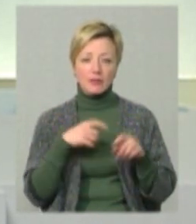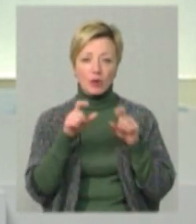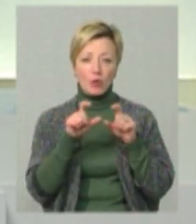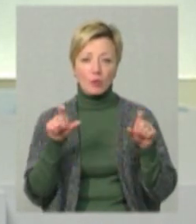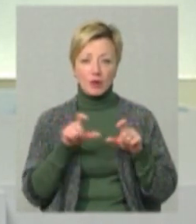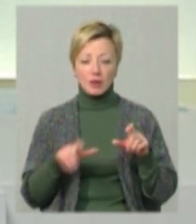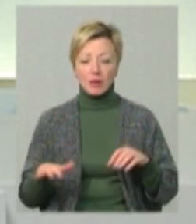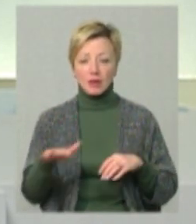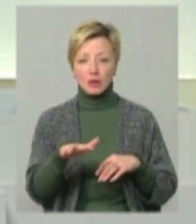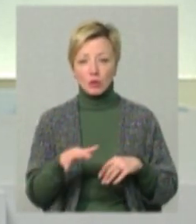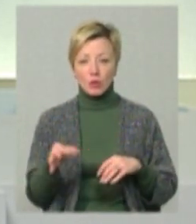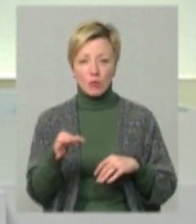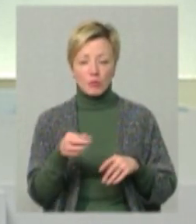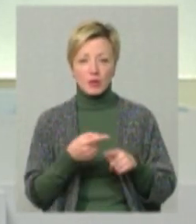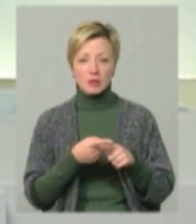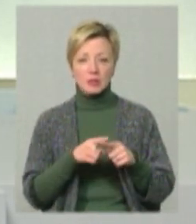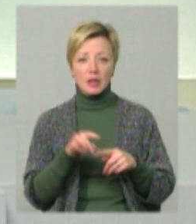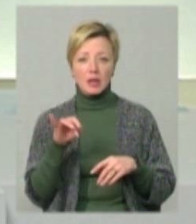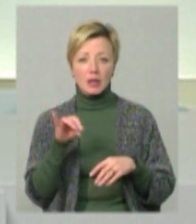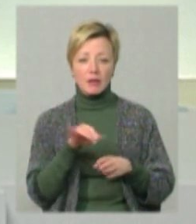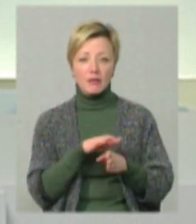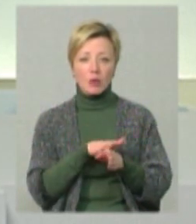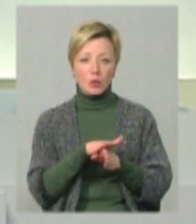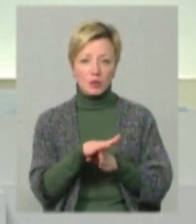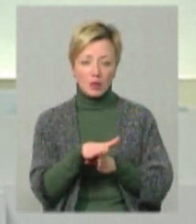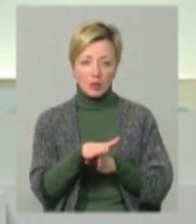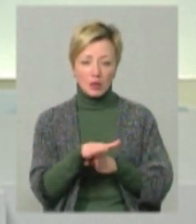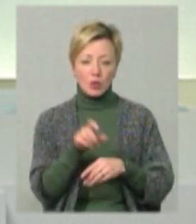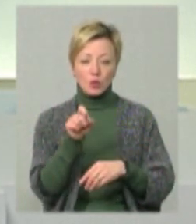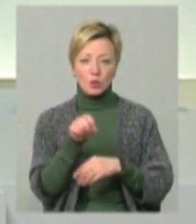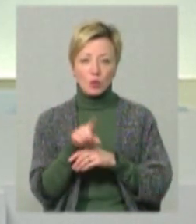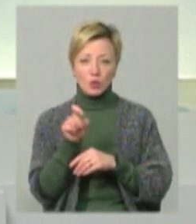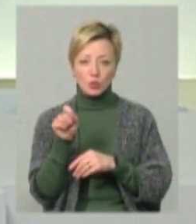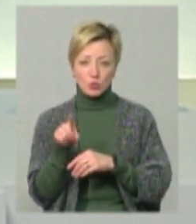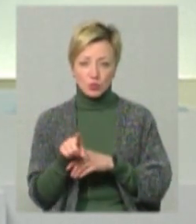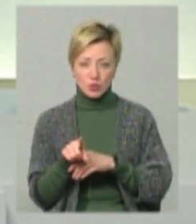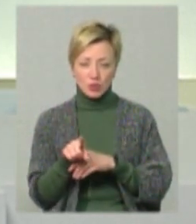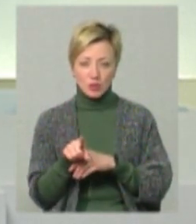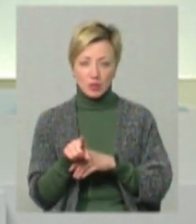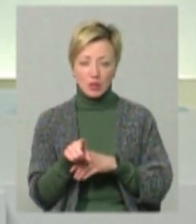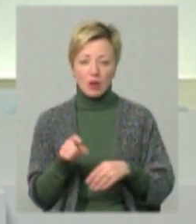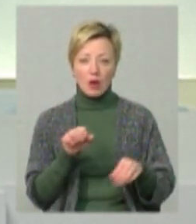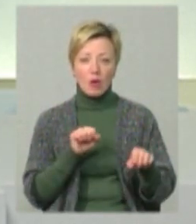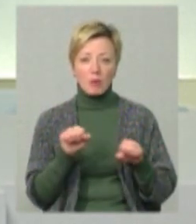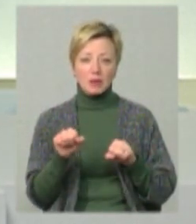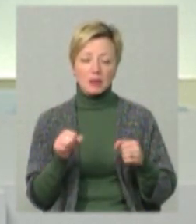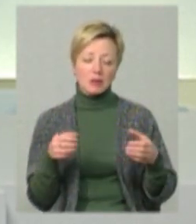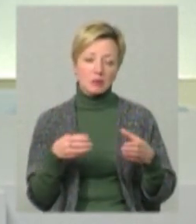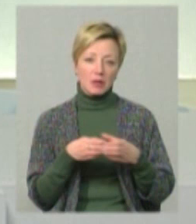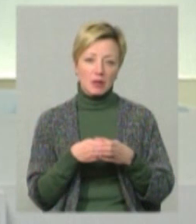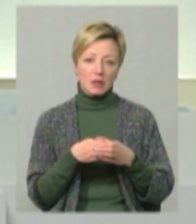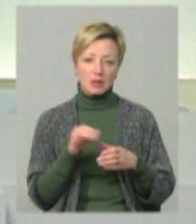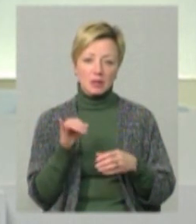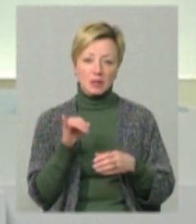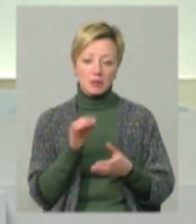об'єктів на території області, це і виконання доручень і завдань командира бригади